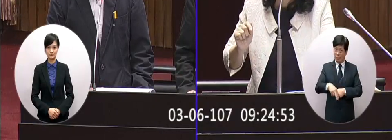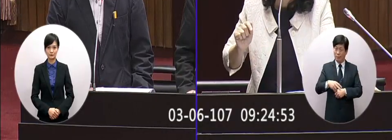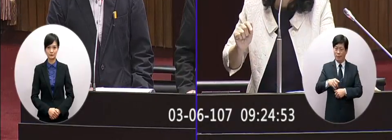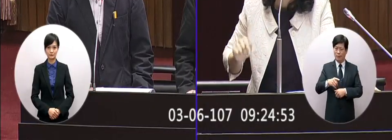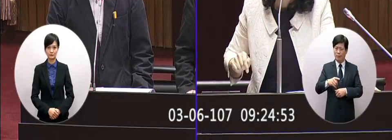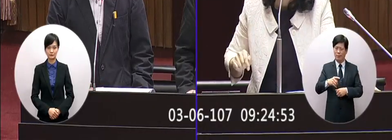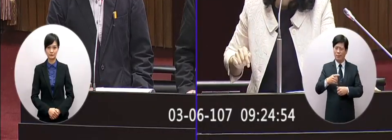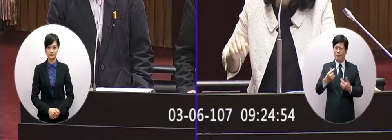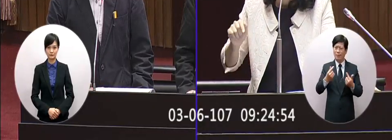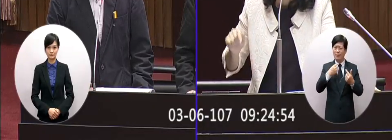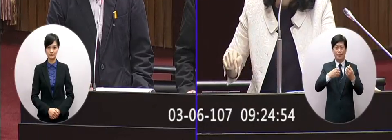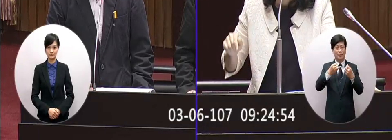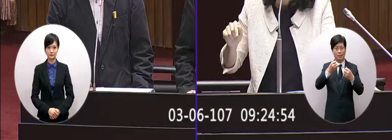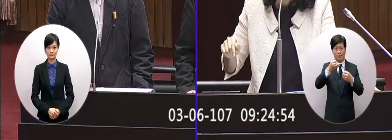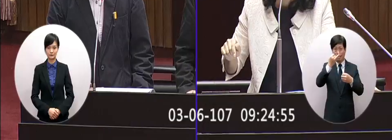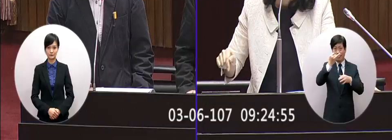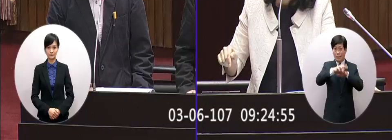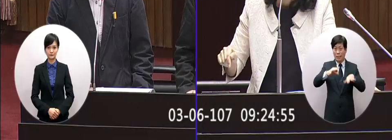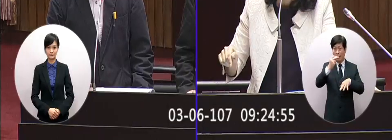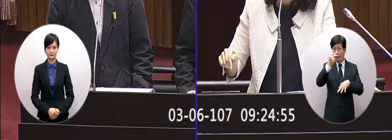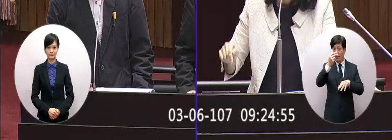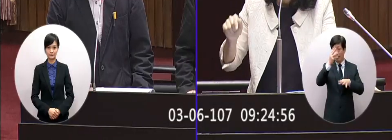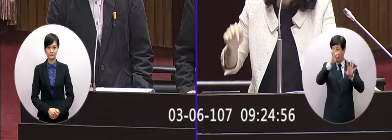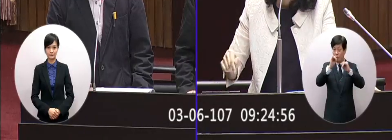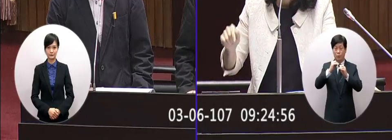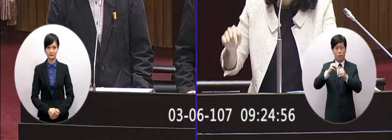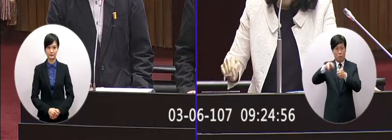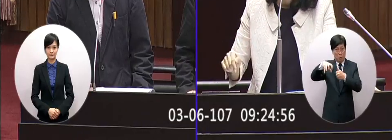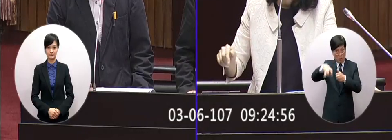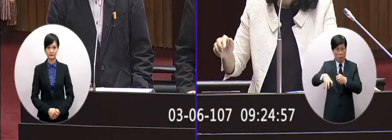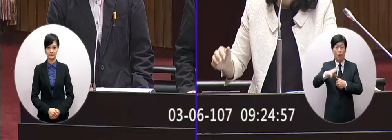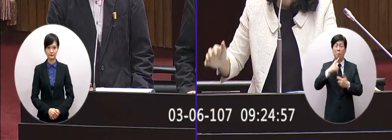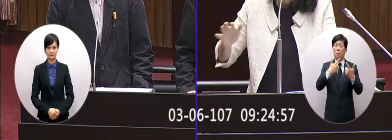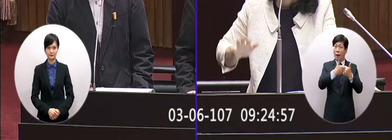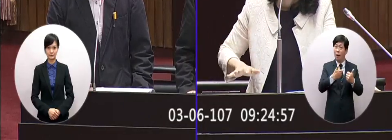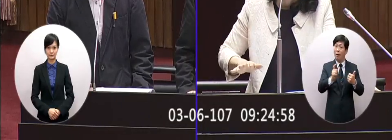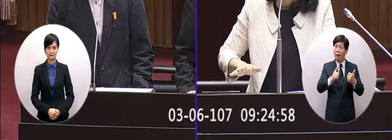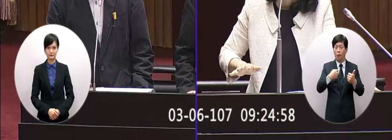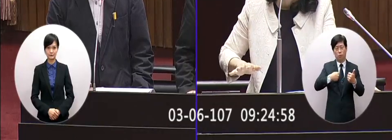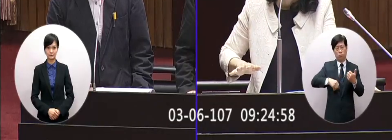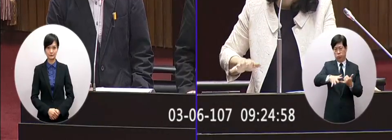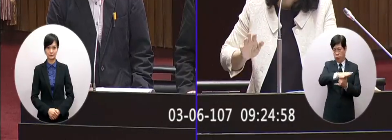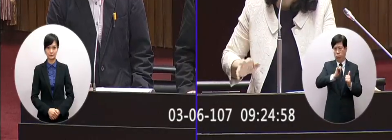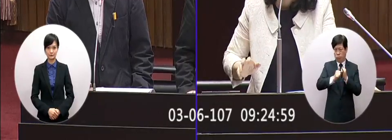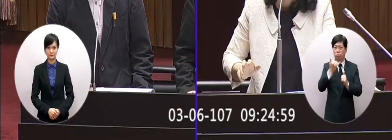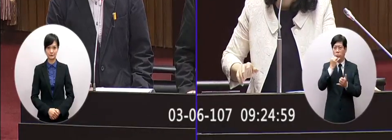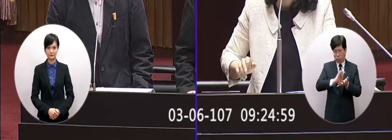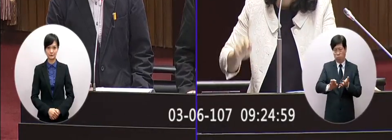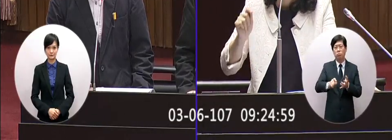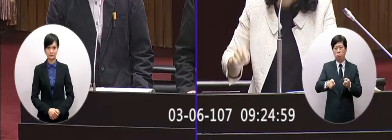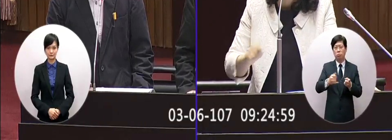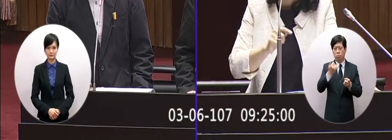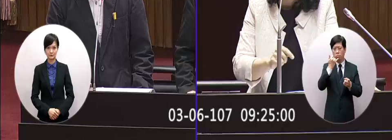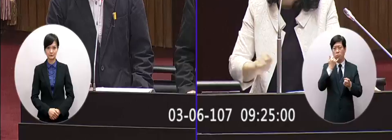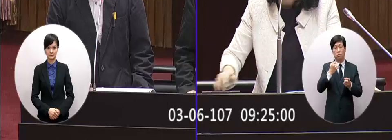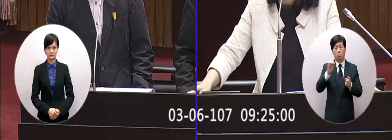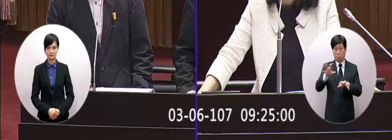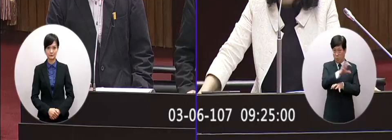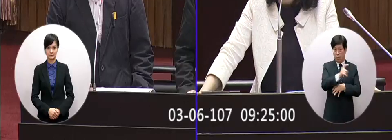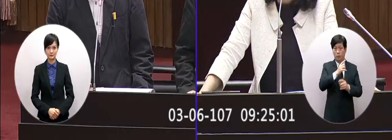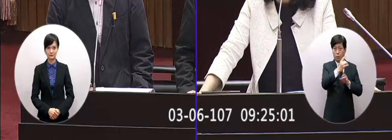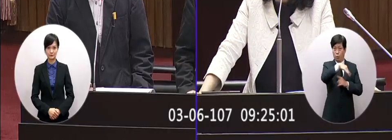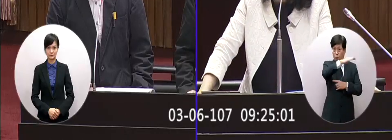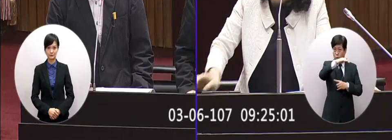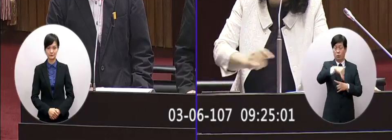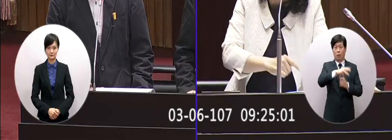的这个吉安的特搜的训练基地，这是 for 我们的全民的部分，这是可以的，这是比照我们竹